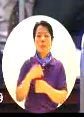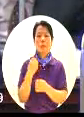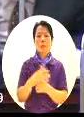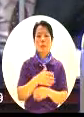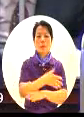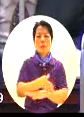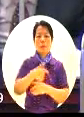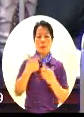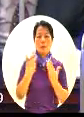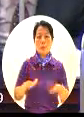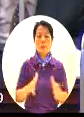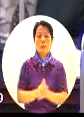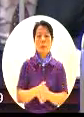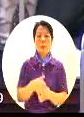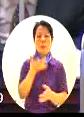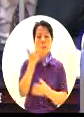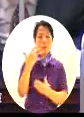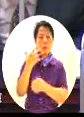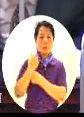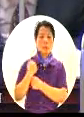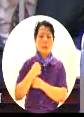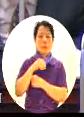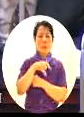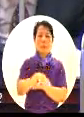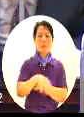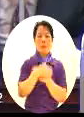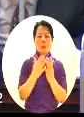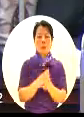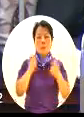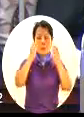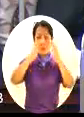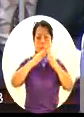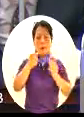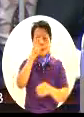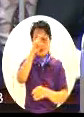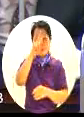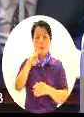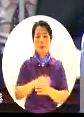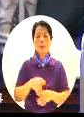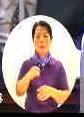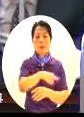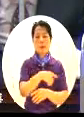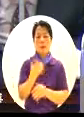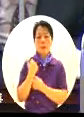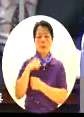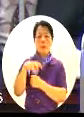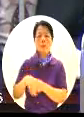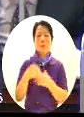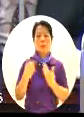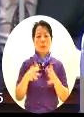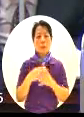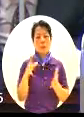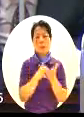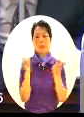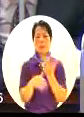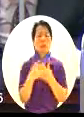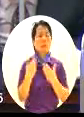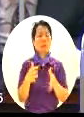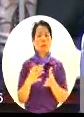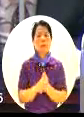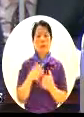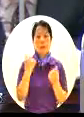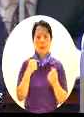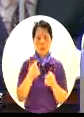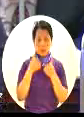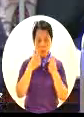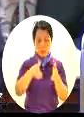去的建村啊，咱国市政府足期待讲这个建村唔好拆除。那在这个